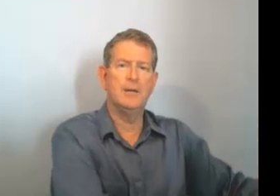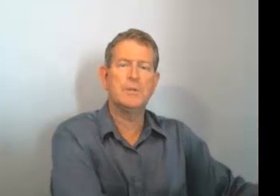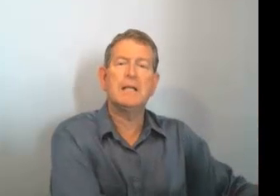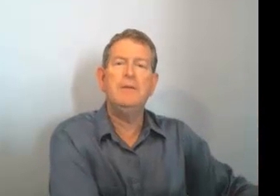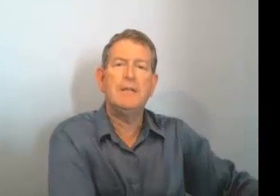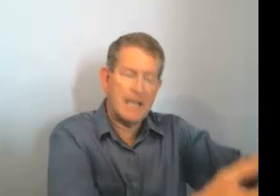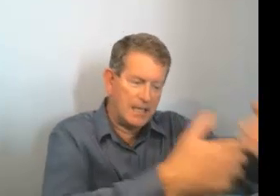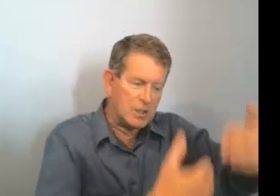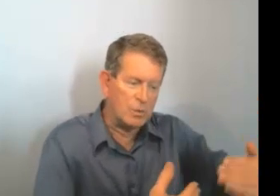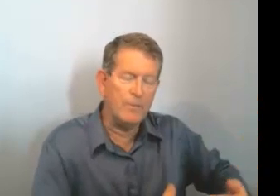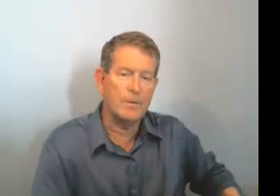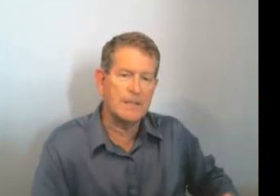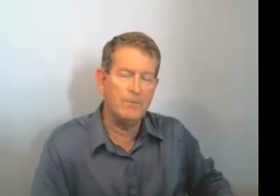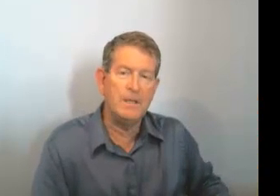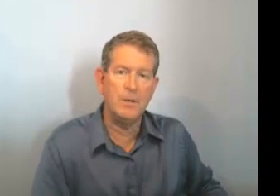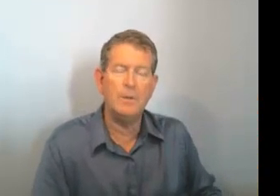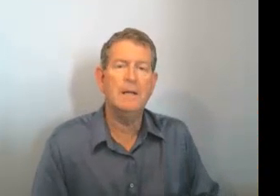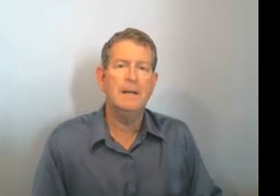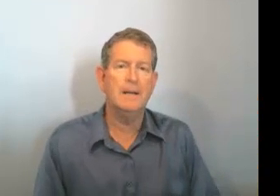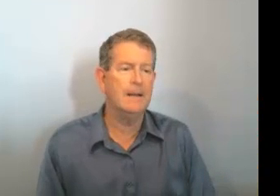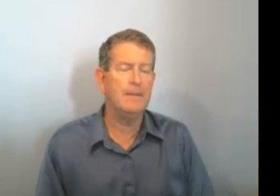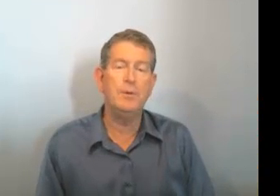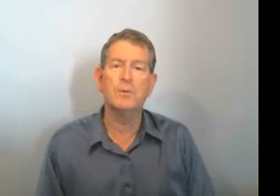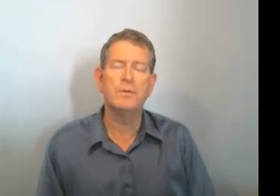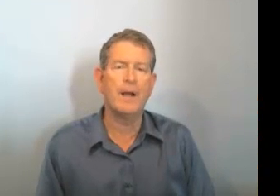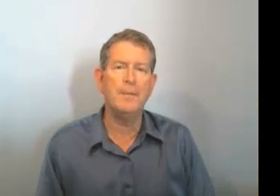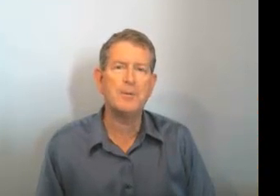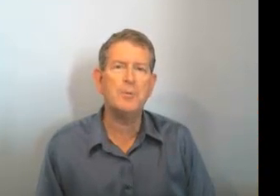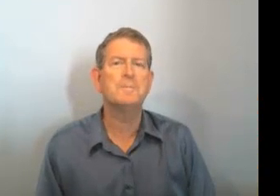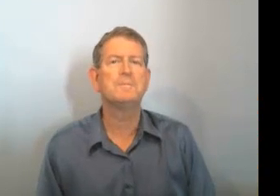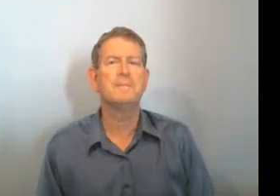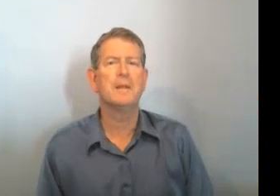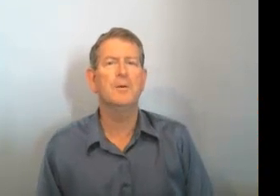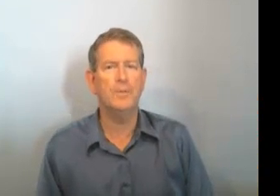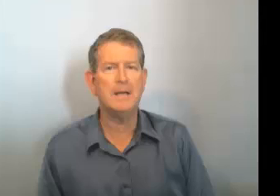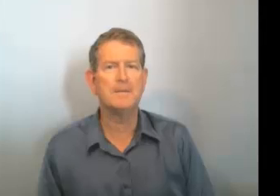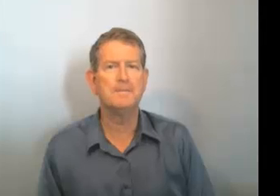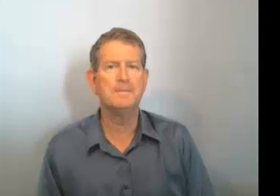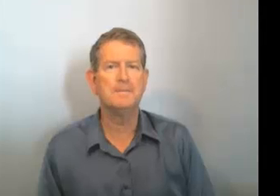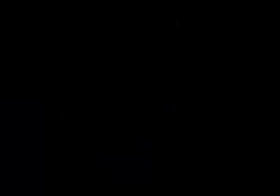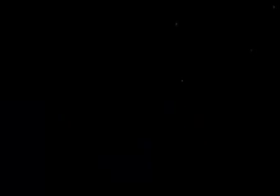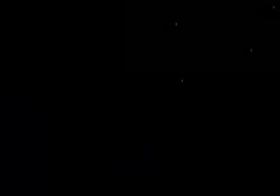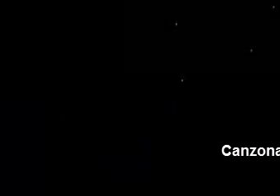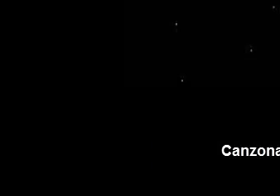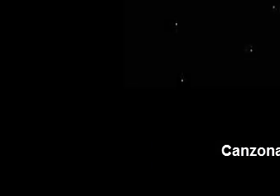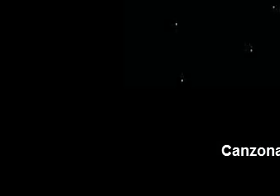aux activités qui suivent cette vidéo. Et puis on se verra bientôt. Au revoir.